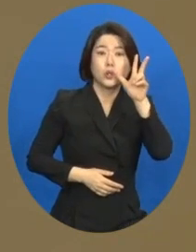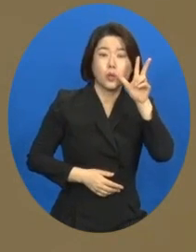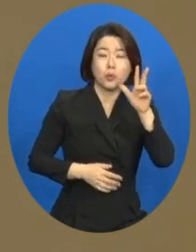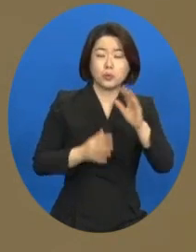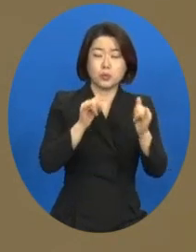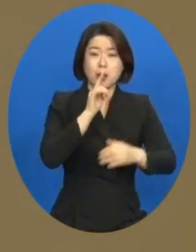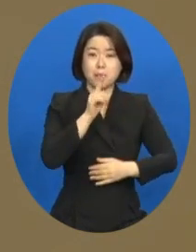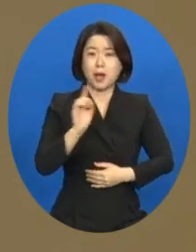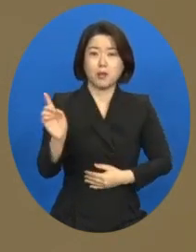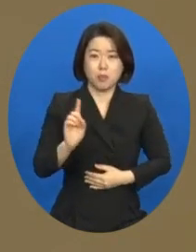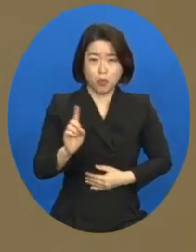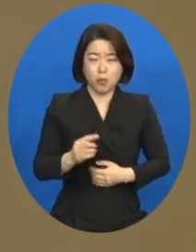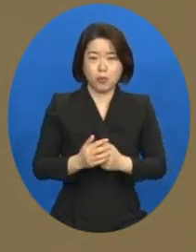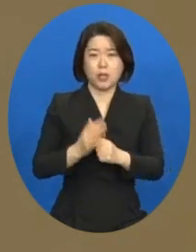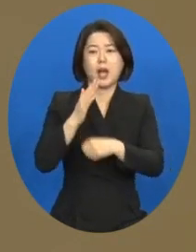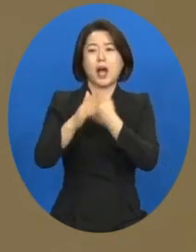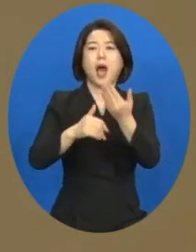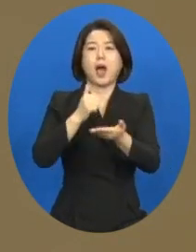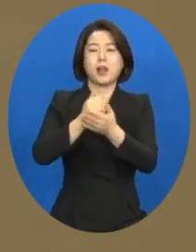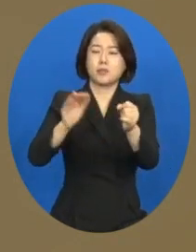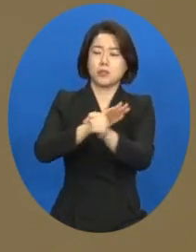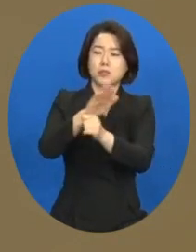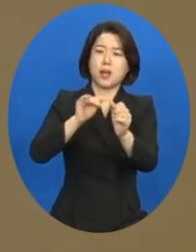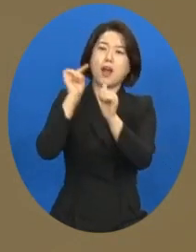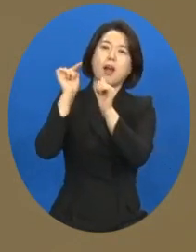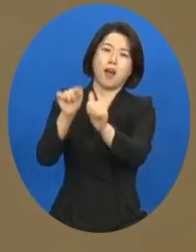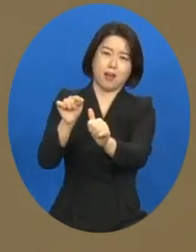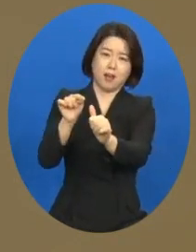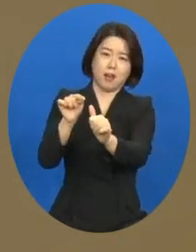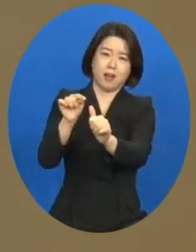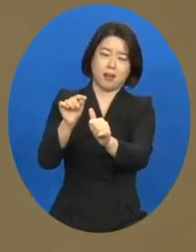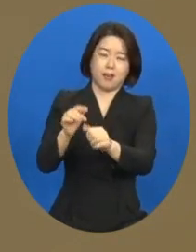했는가 하면 하나님을 사랑하라고 한 거예요.